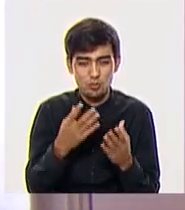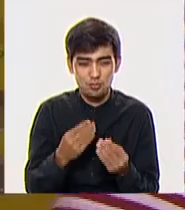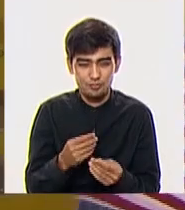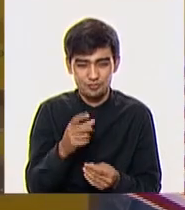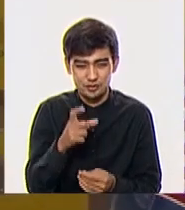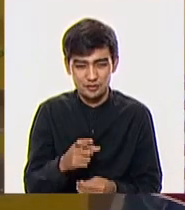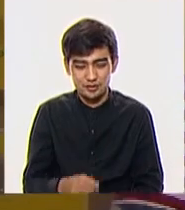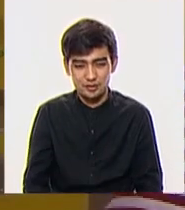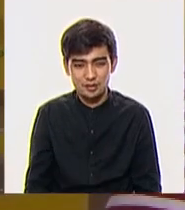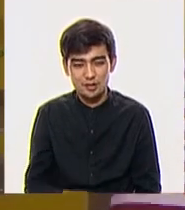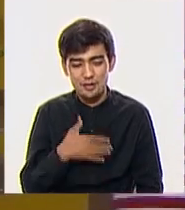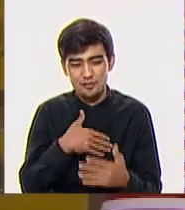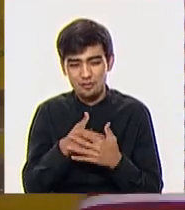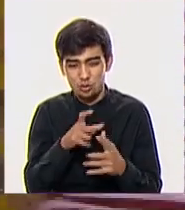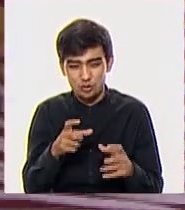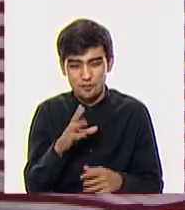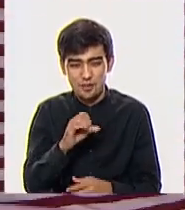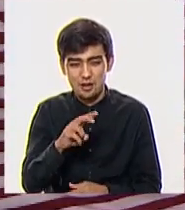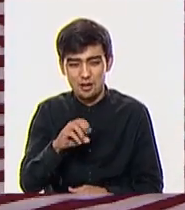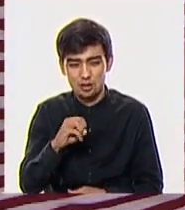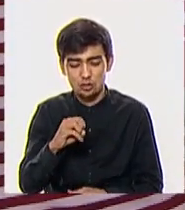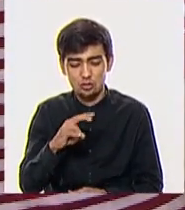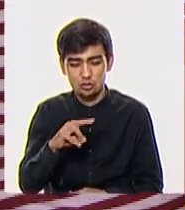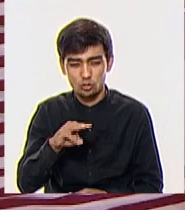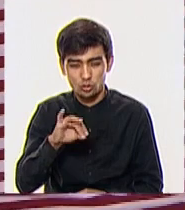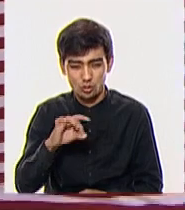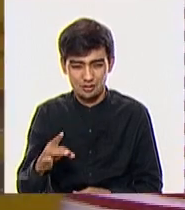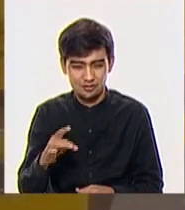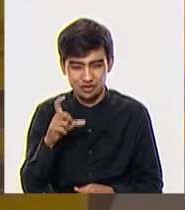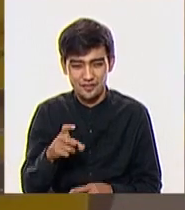получателей. Волонтеры с радостью поддержали эту акцию в этот раз.